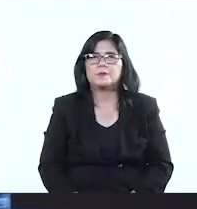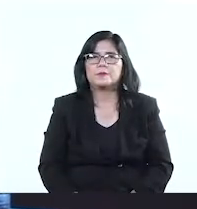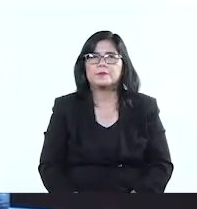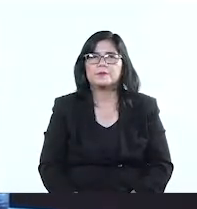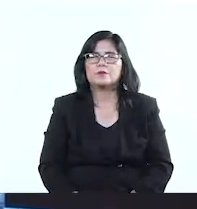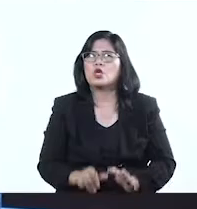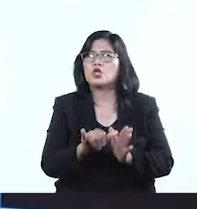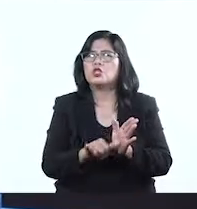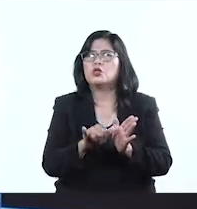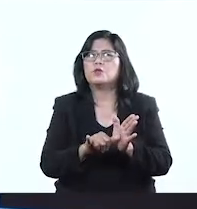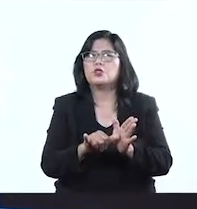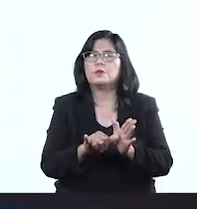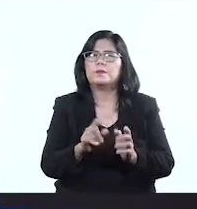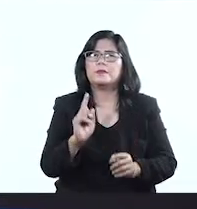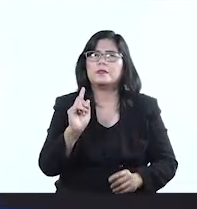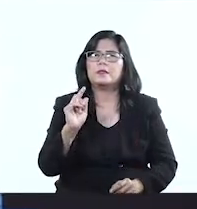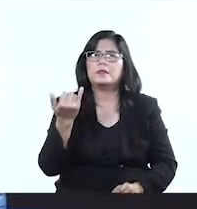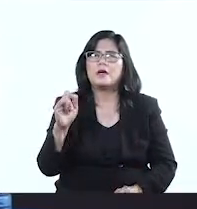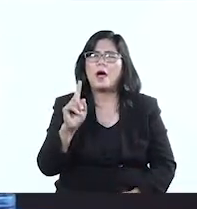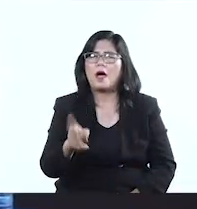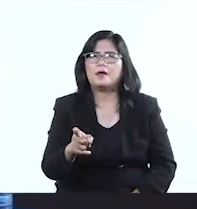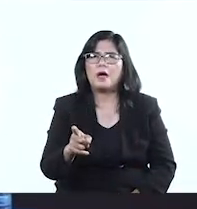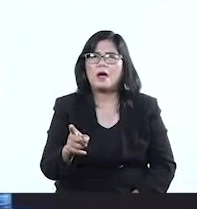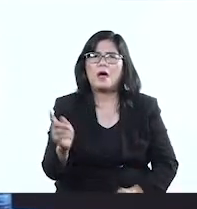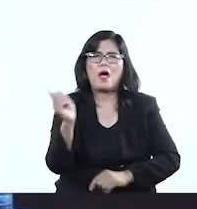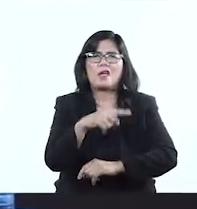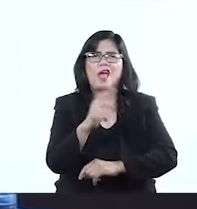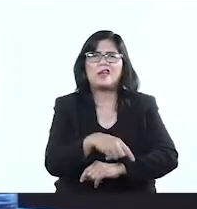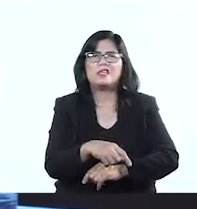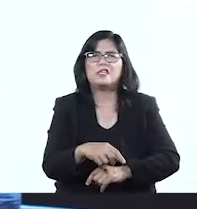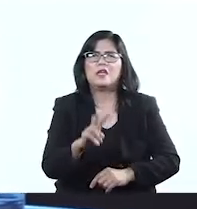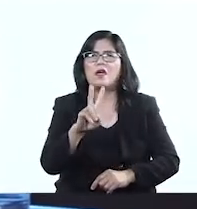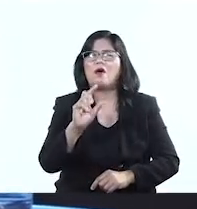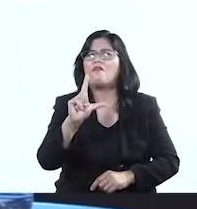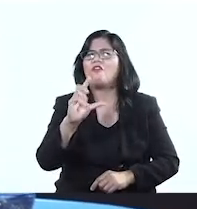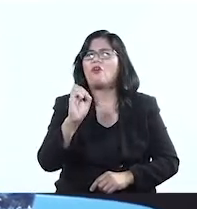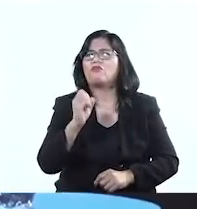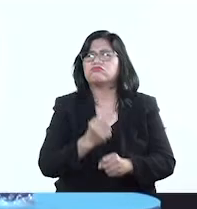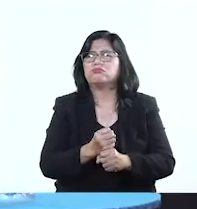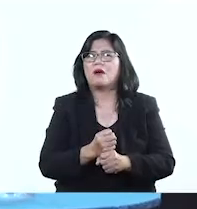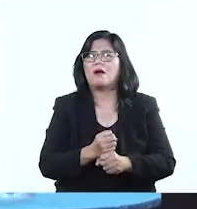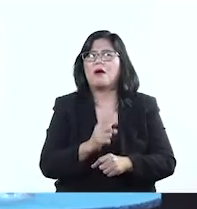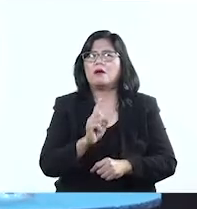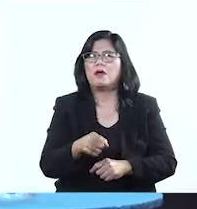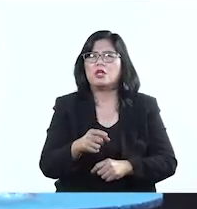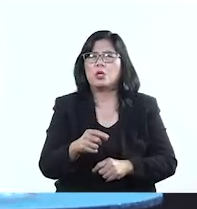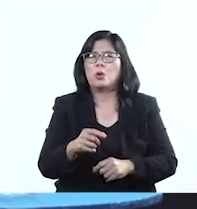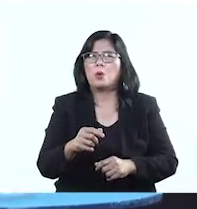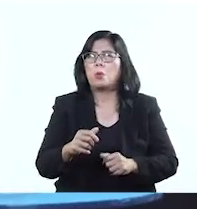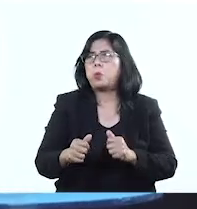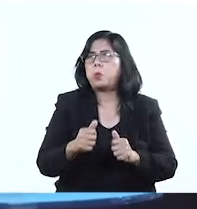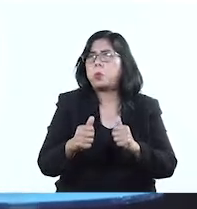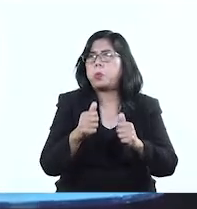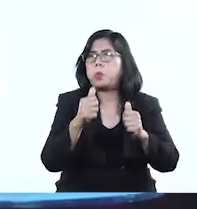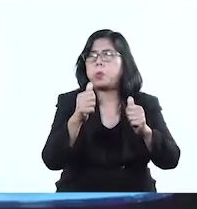Hai YouTube YouTube yang ada berita-berita yang ada hari-hari ini Frog yang ada Hai sedang berlomba-lomba mencari